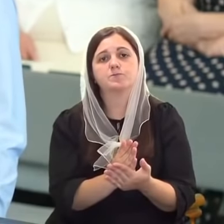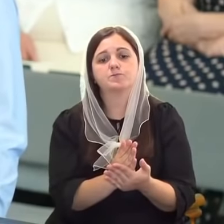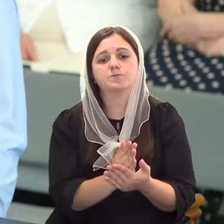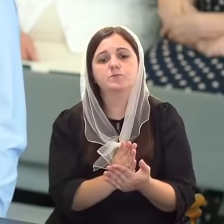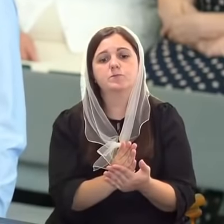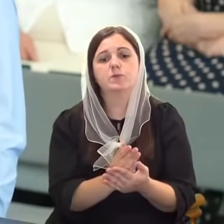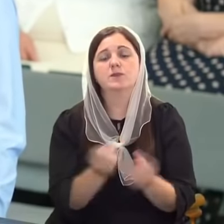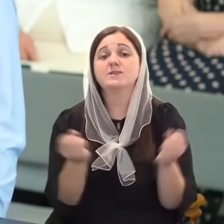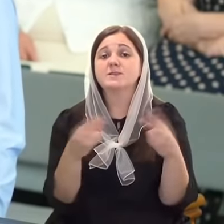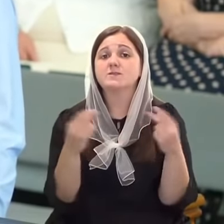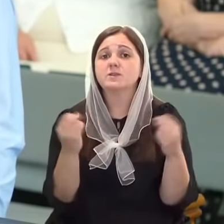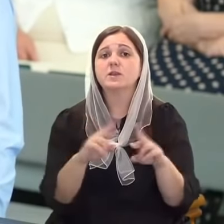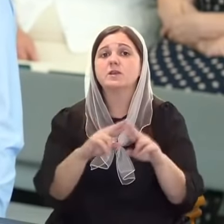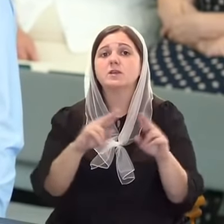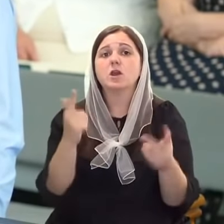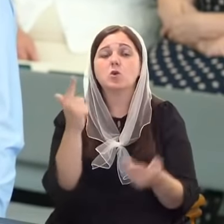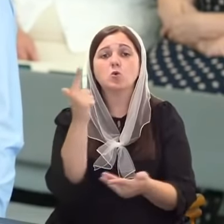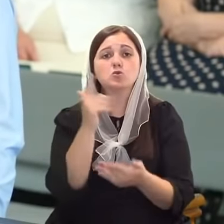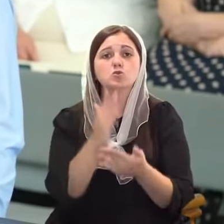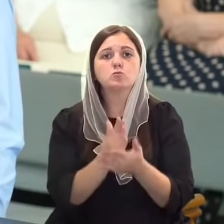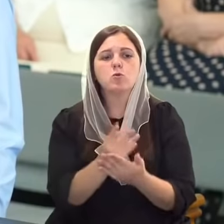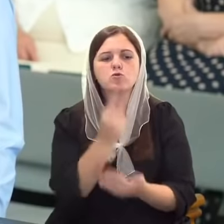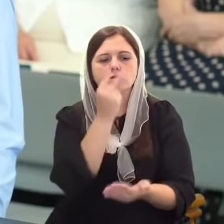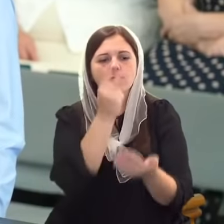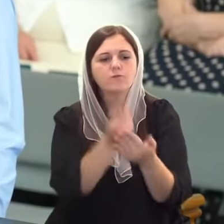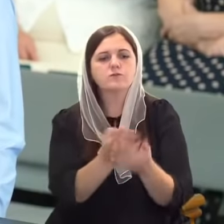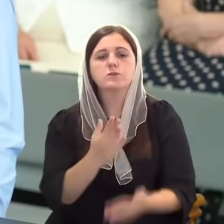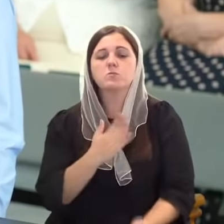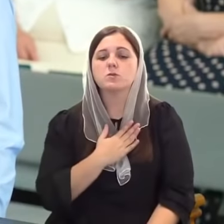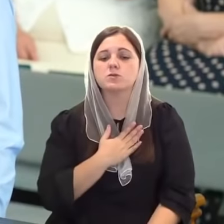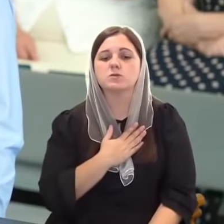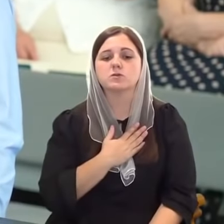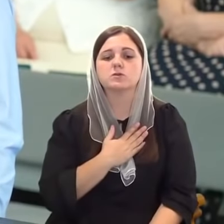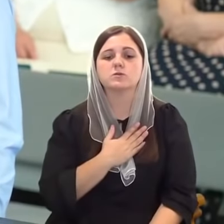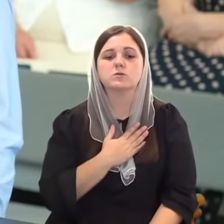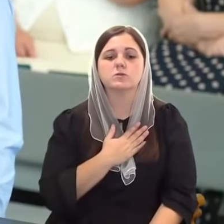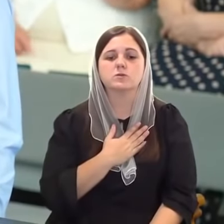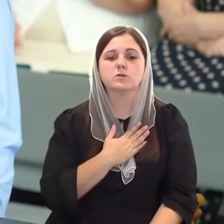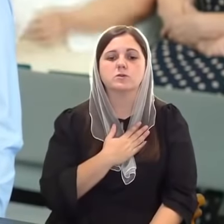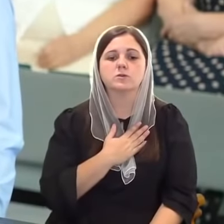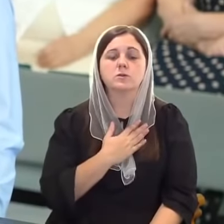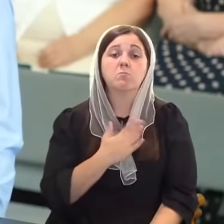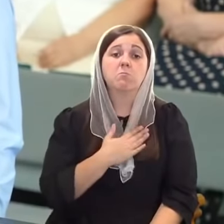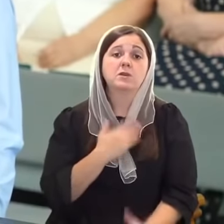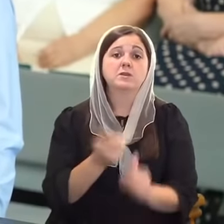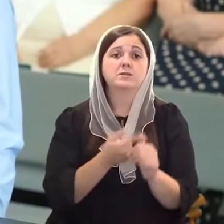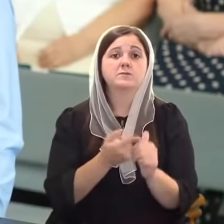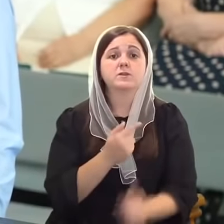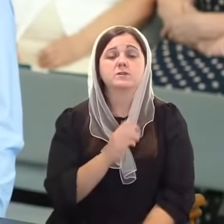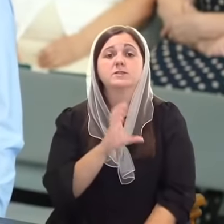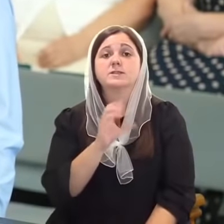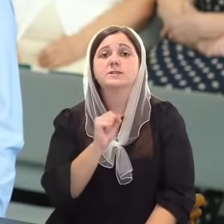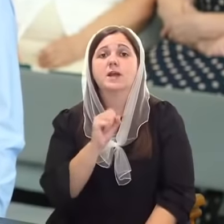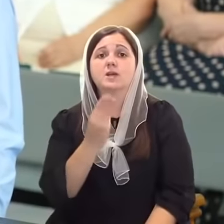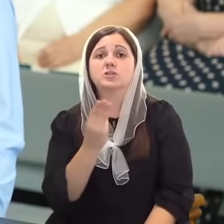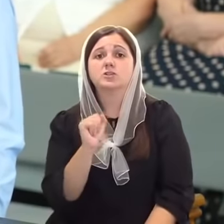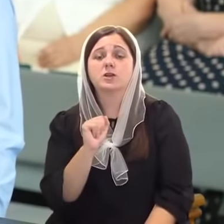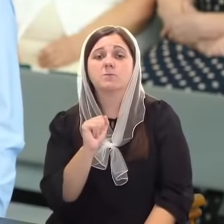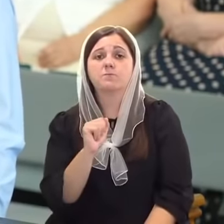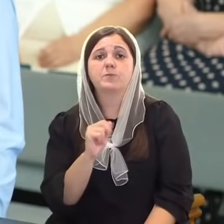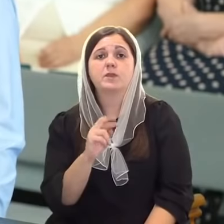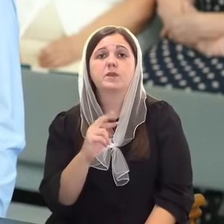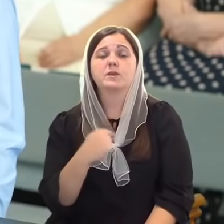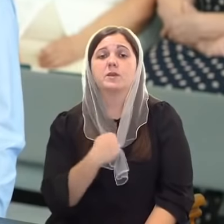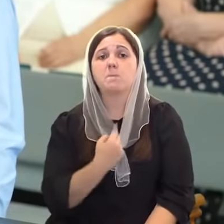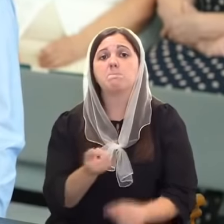засвидетельствовать, как Господь явился мне лично. Меня зовут брат Саша, я приехал из